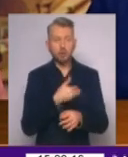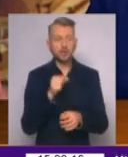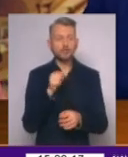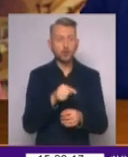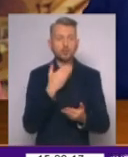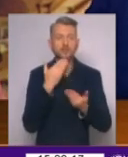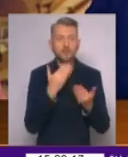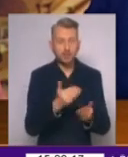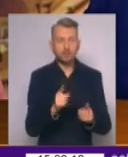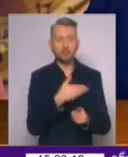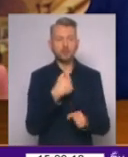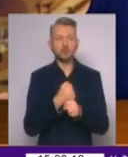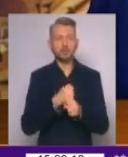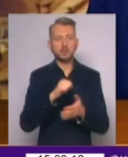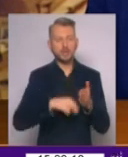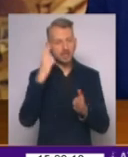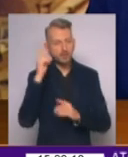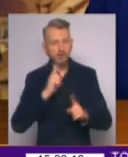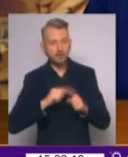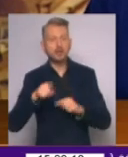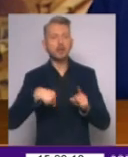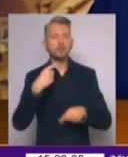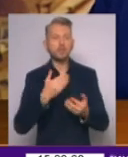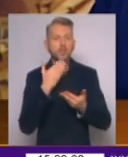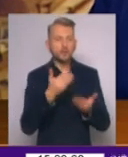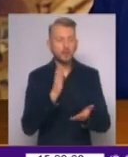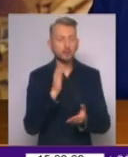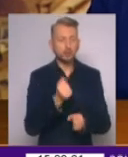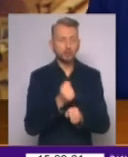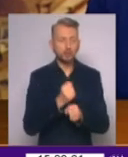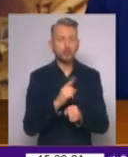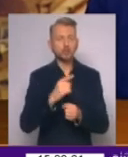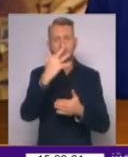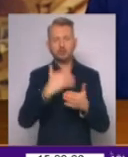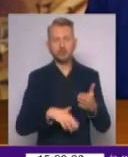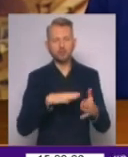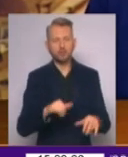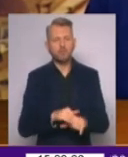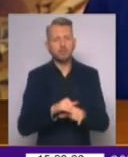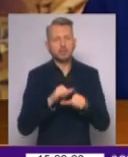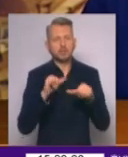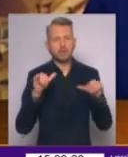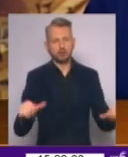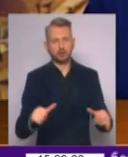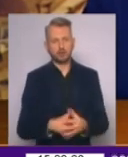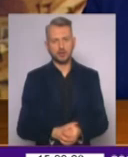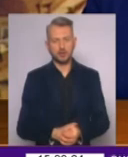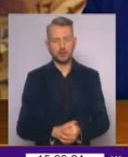зверненні, яке ми зробили від Київради, і в наступному зверненні будемо робити все для того, щоб цей список був максимально